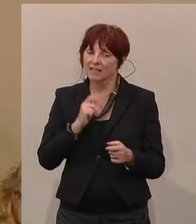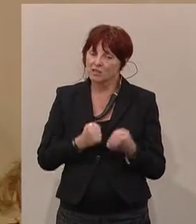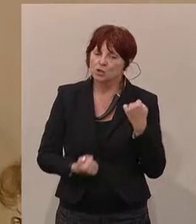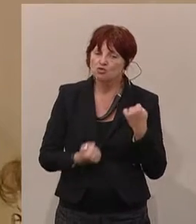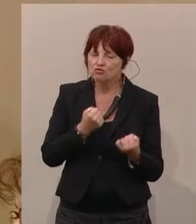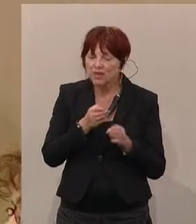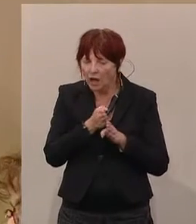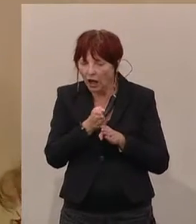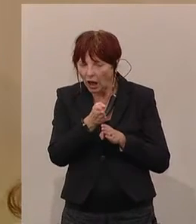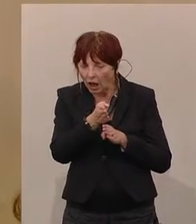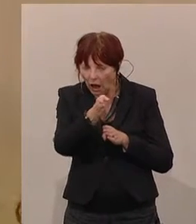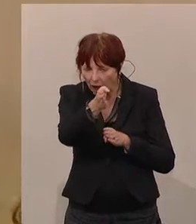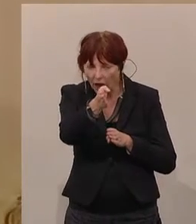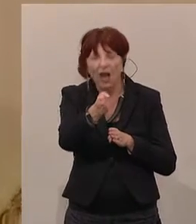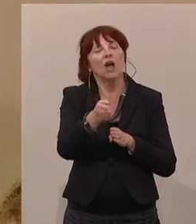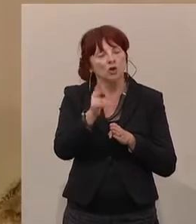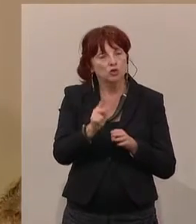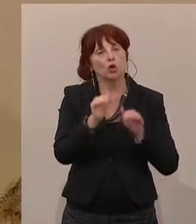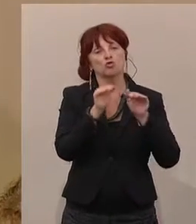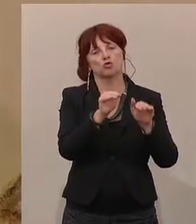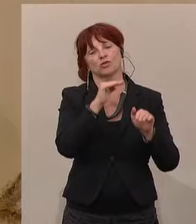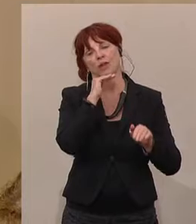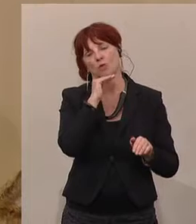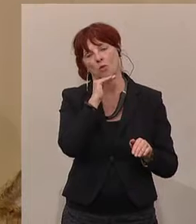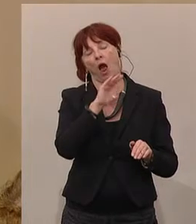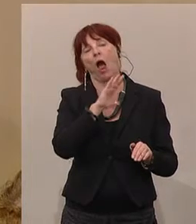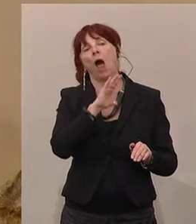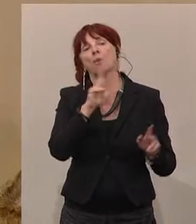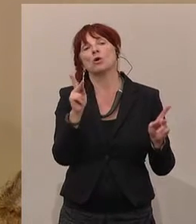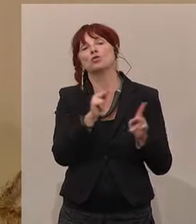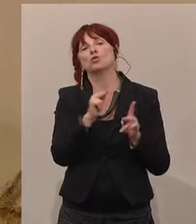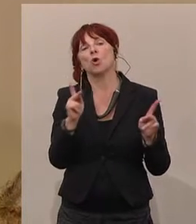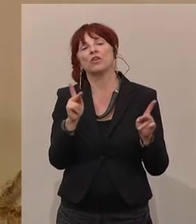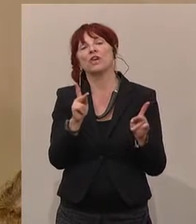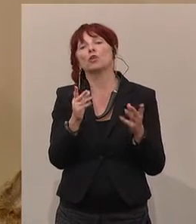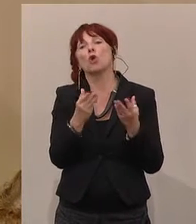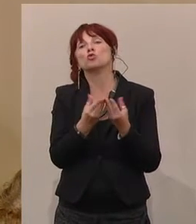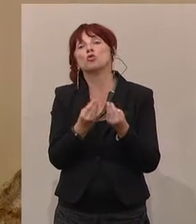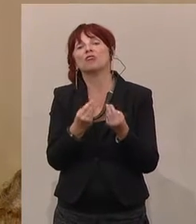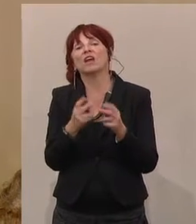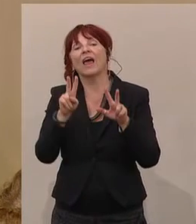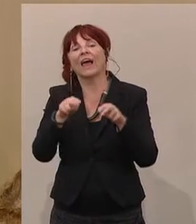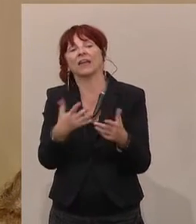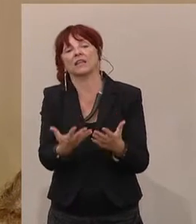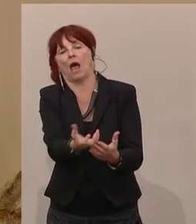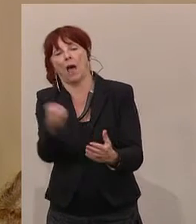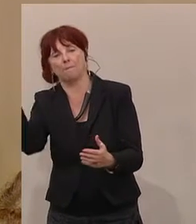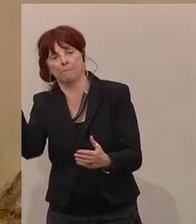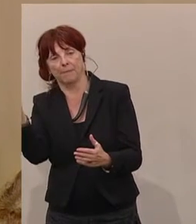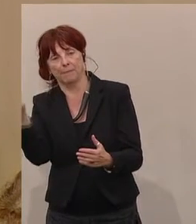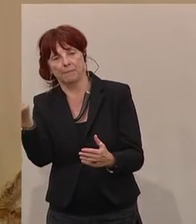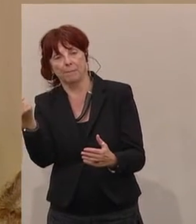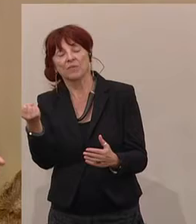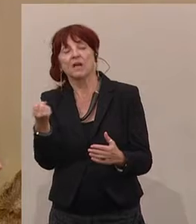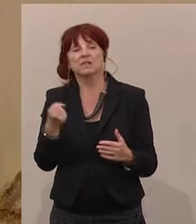Schutz zu gewährleisten und auf der anderen Seite aber nicht eine übertriebene Entrechtung hier zu vollziehen.